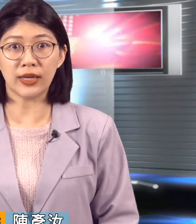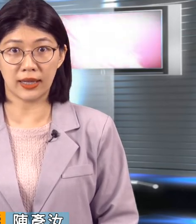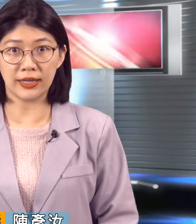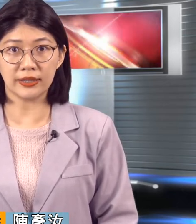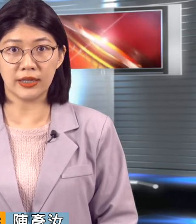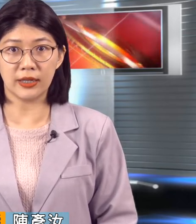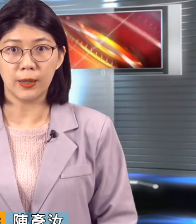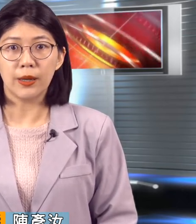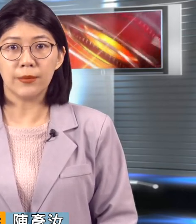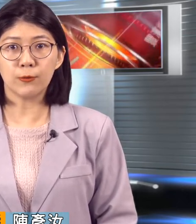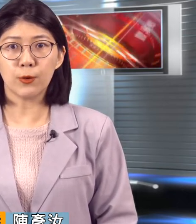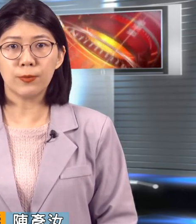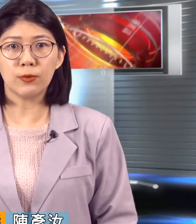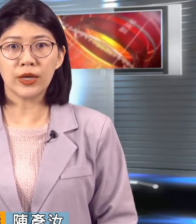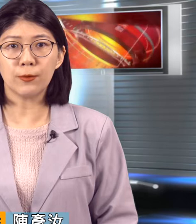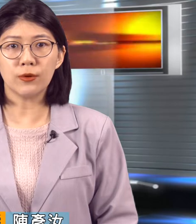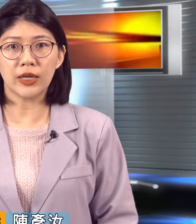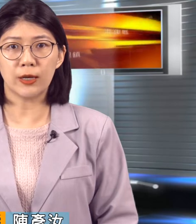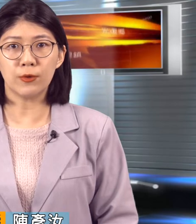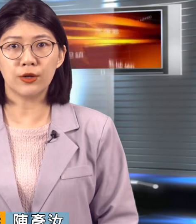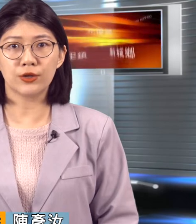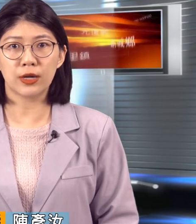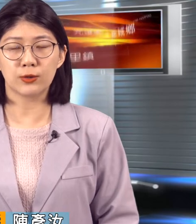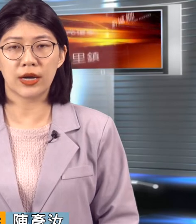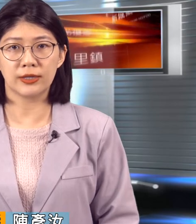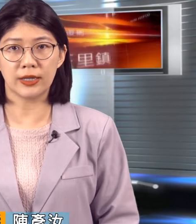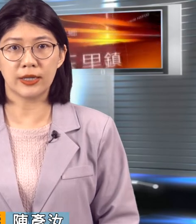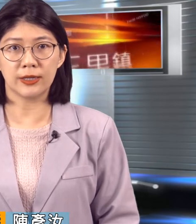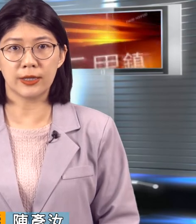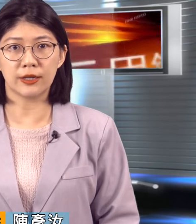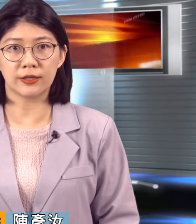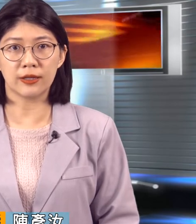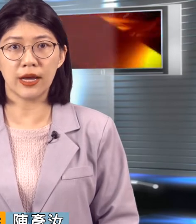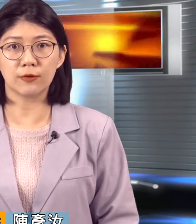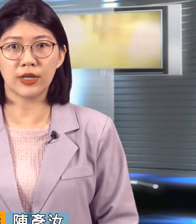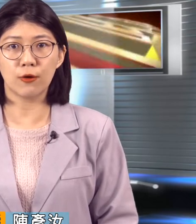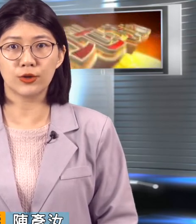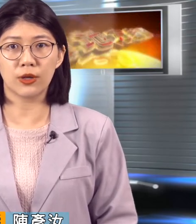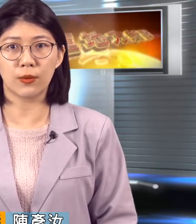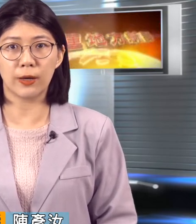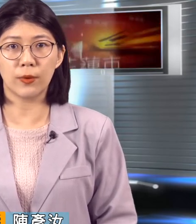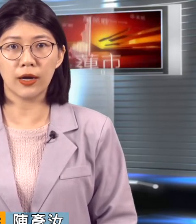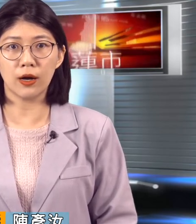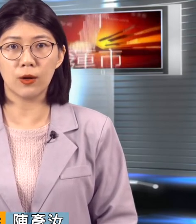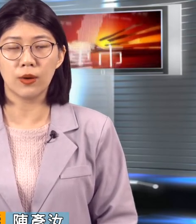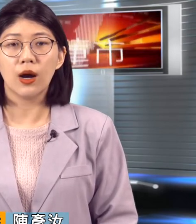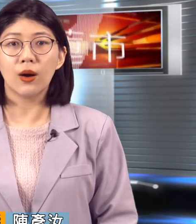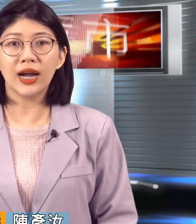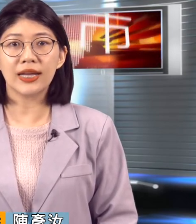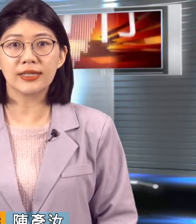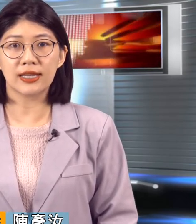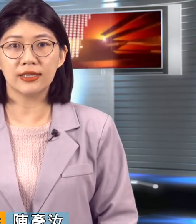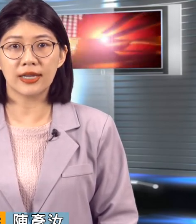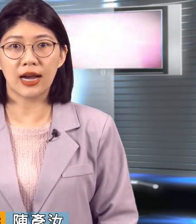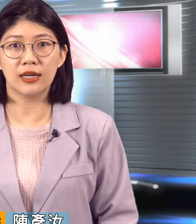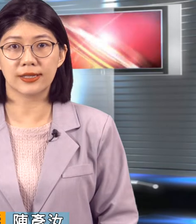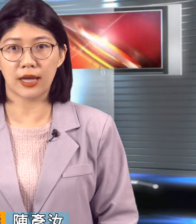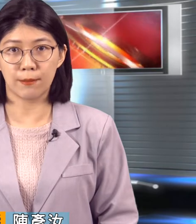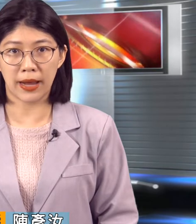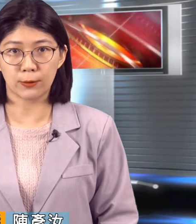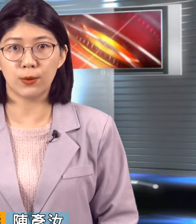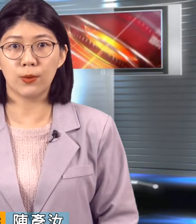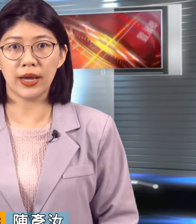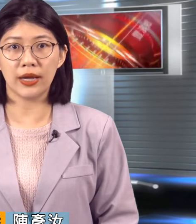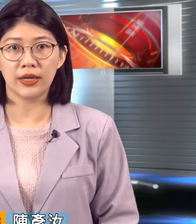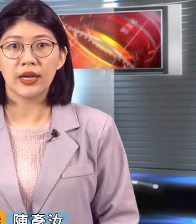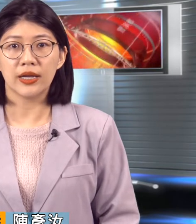淑敏列席，并对布利玉里医院上传 CDC 的资料校正回归后，花莲增加了